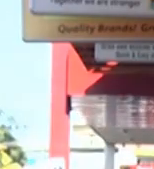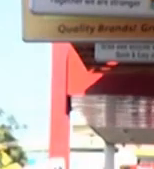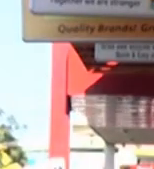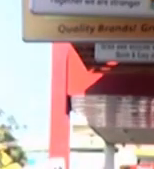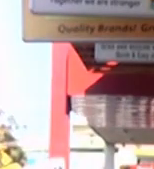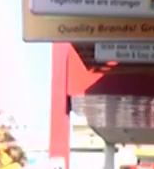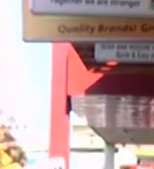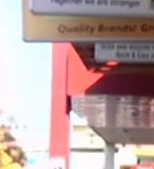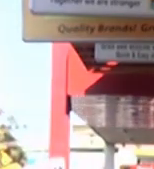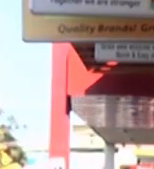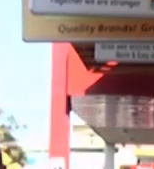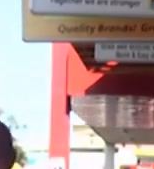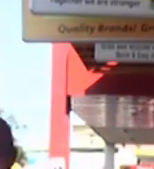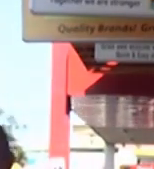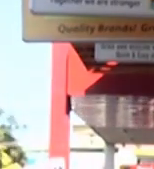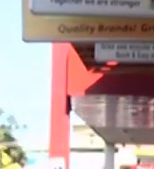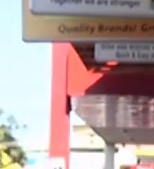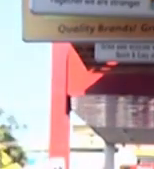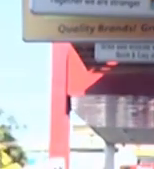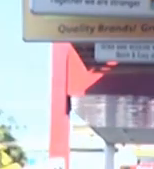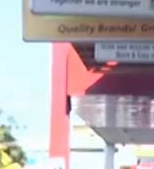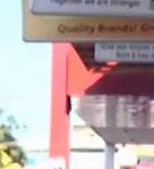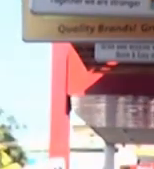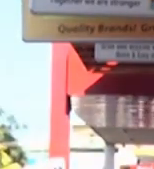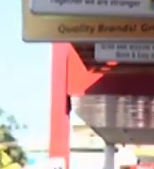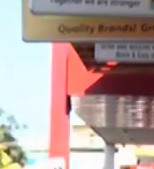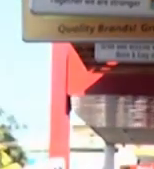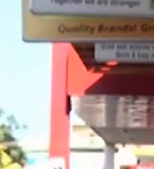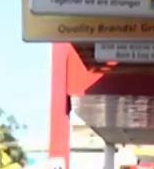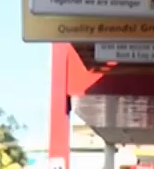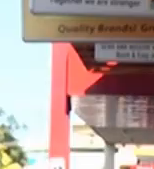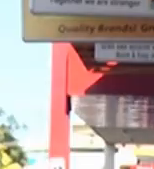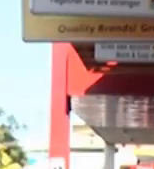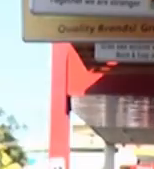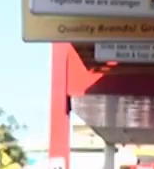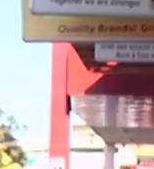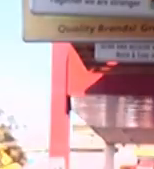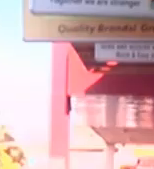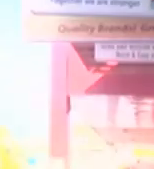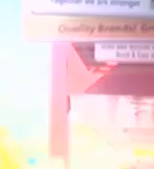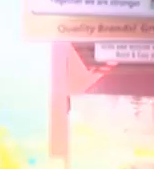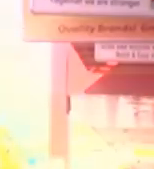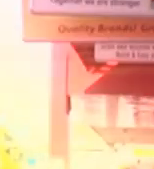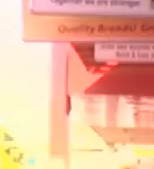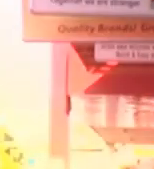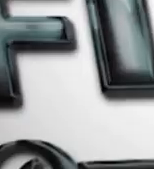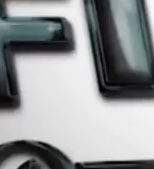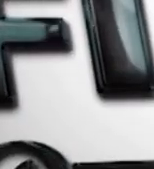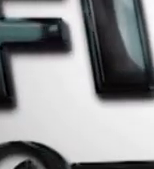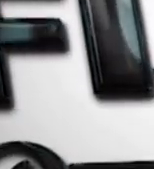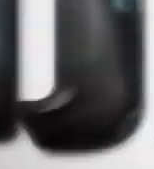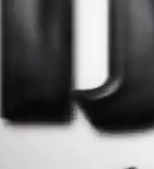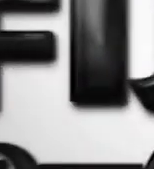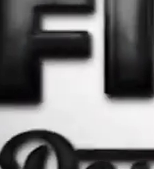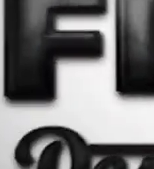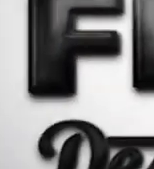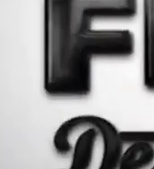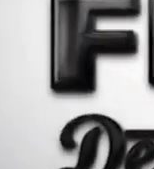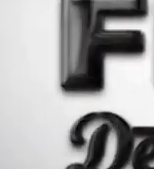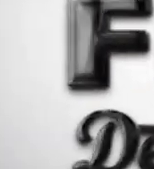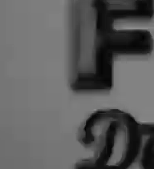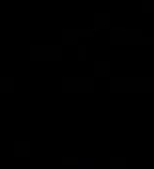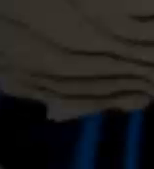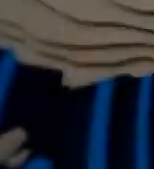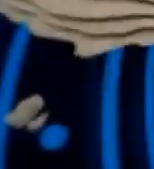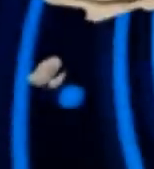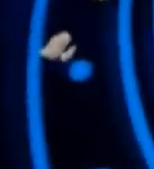Baik tu Dendi mereka tahu, Radio Fiji बहुत Radio Fiji रोज सुनता हूँ. Radio Fiji 2 देश